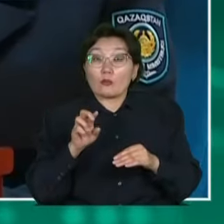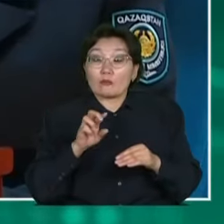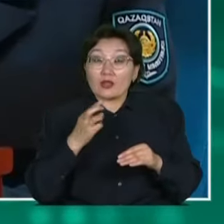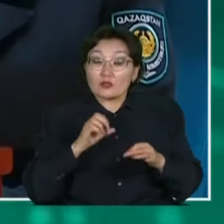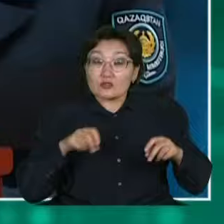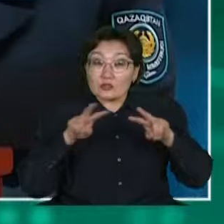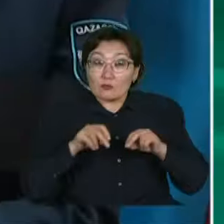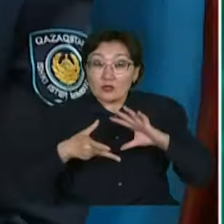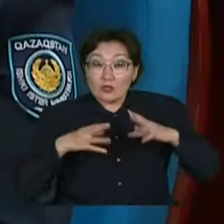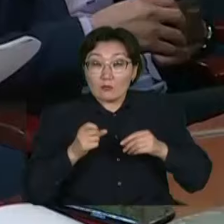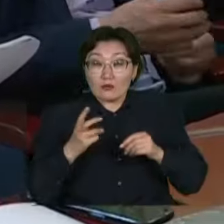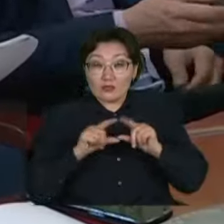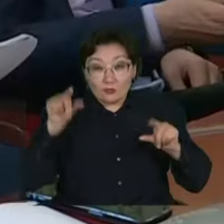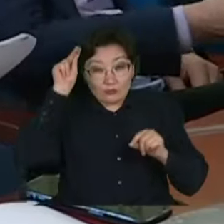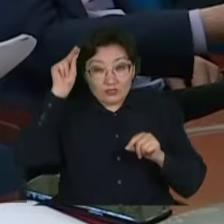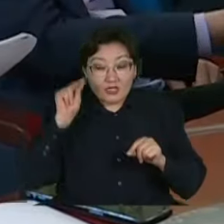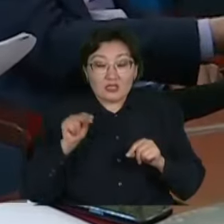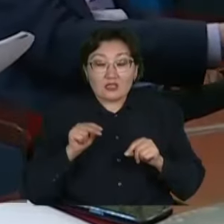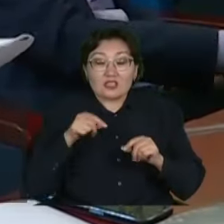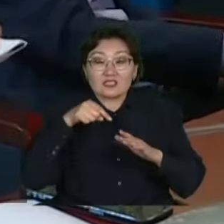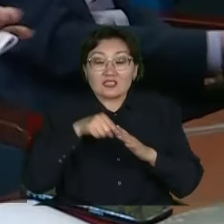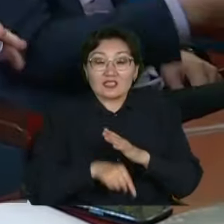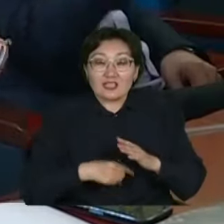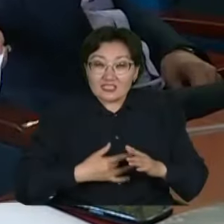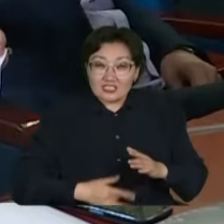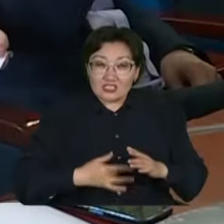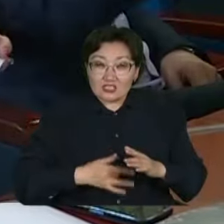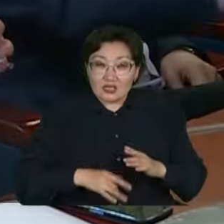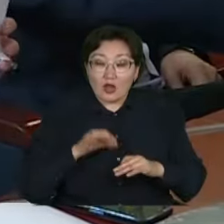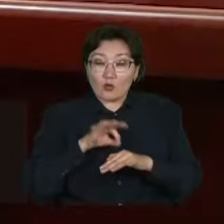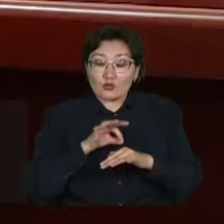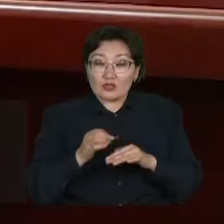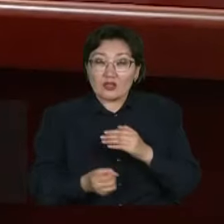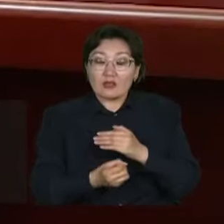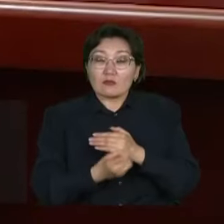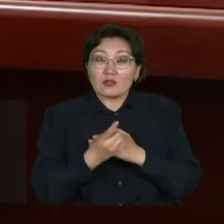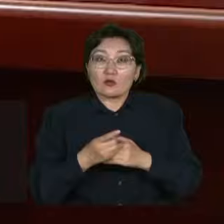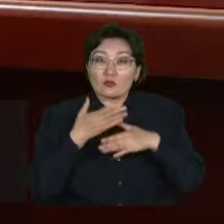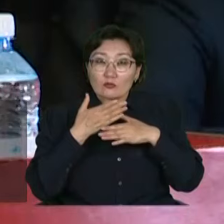бойынша бірнеше мектепте шайындылардан ішек таяқша қоздырғыштары анықталған.